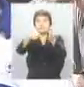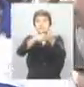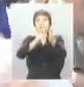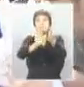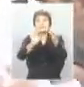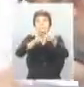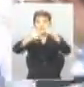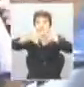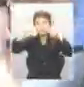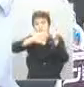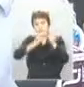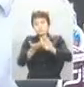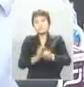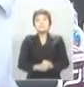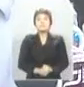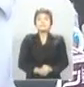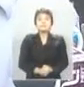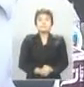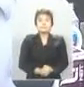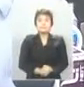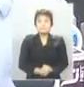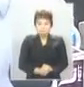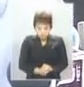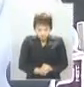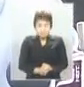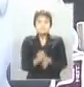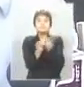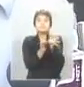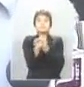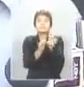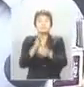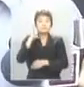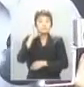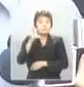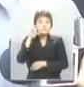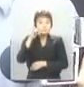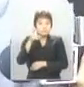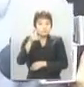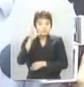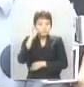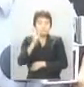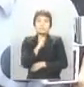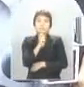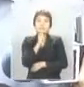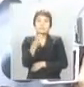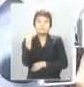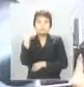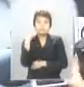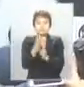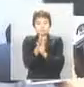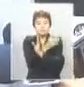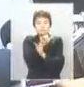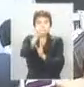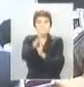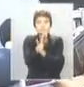ายุบสภาย ุบสภาก็จะแถลงครับแต่ว่าพรุ่งนี้ก็คงจะได้ให้สัมภาษณ์ก่อนออกเดินทางไป การ